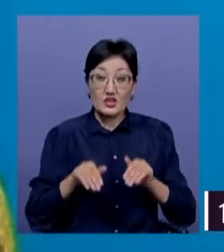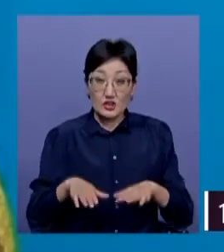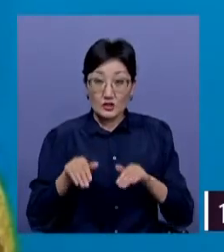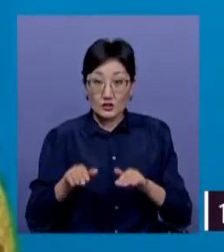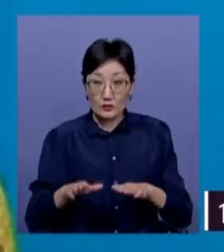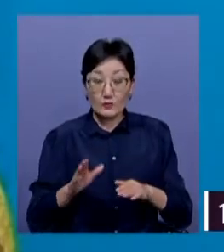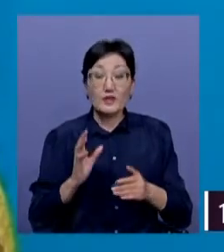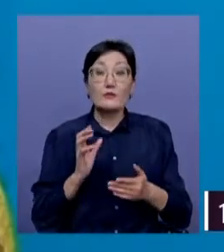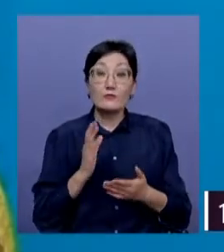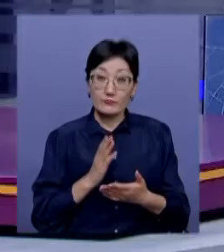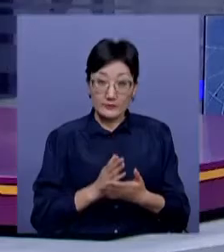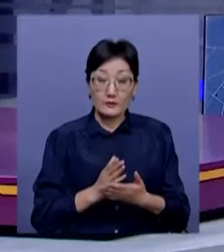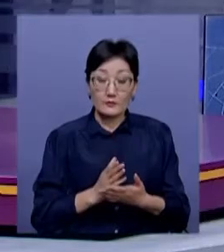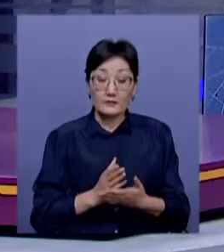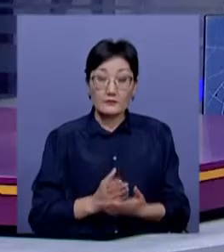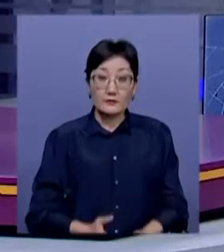жолы табылған.